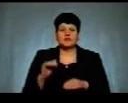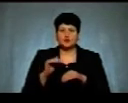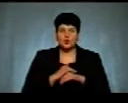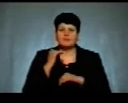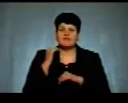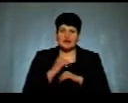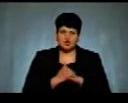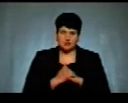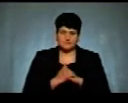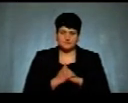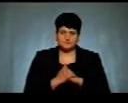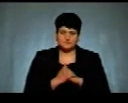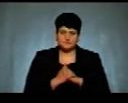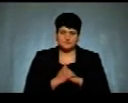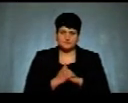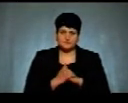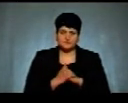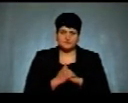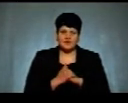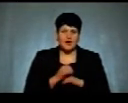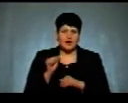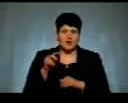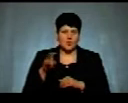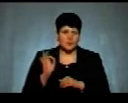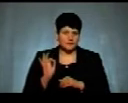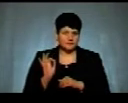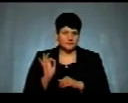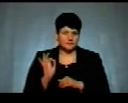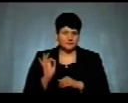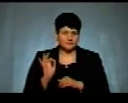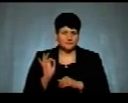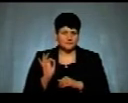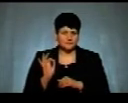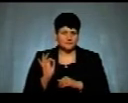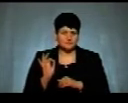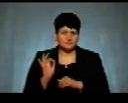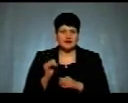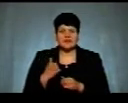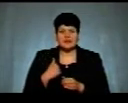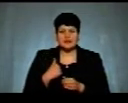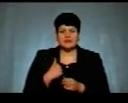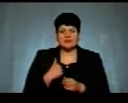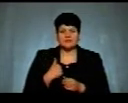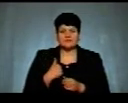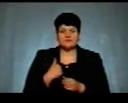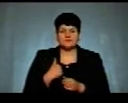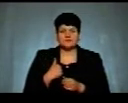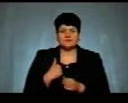Добрий вечір. Добрий вечір. Алло. Так, ставте свої запитання. Я